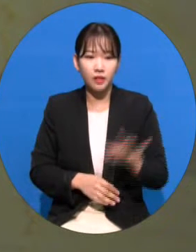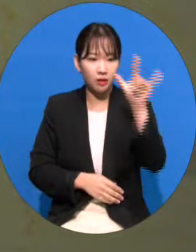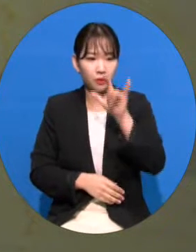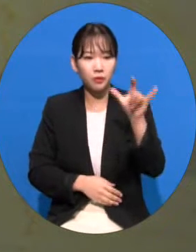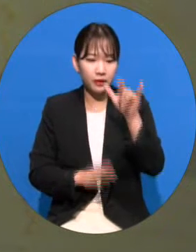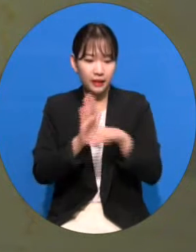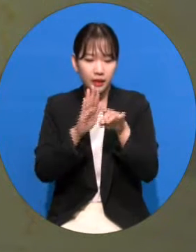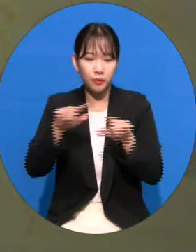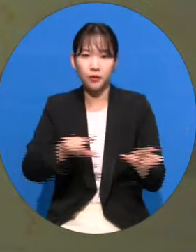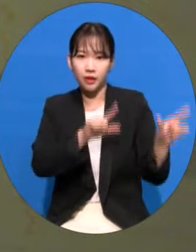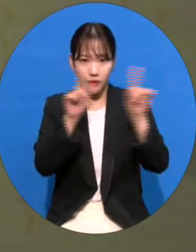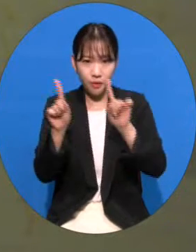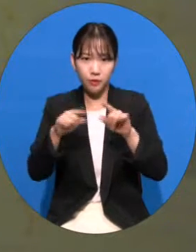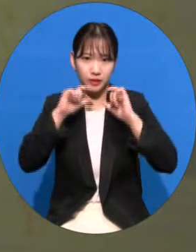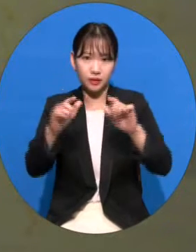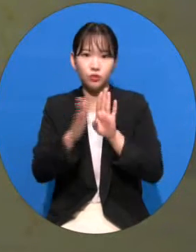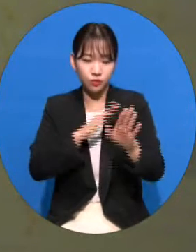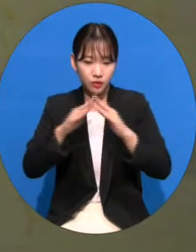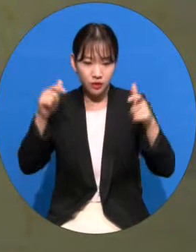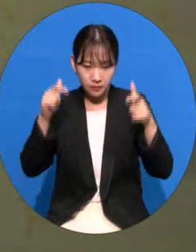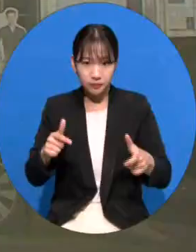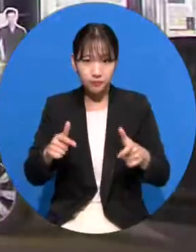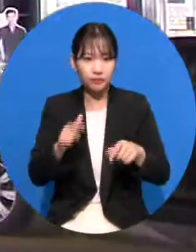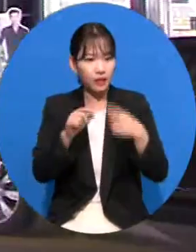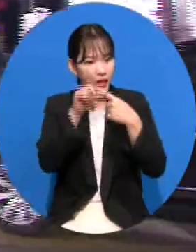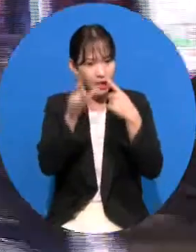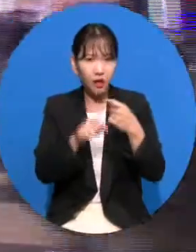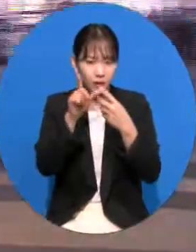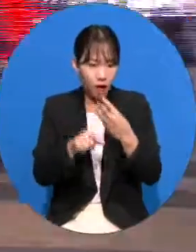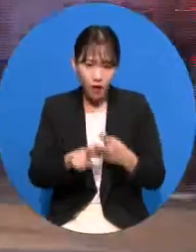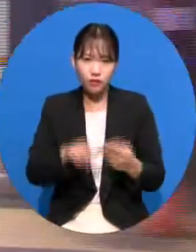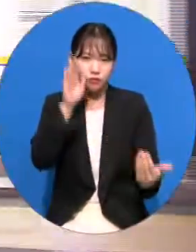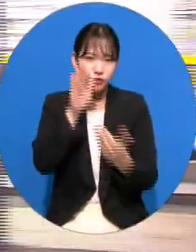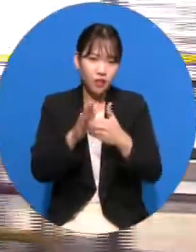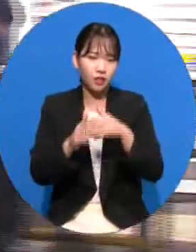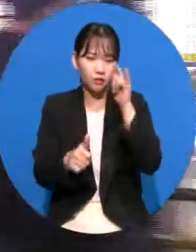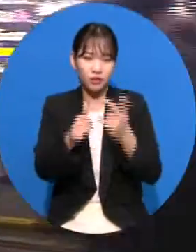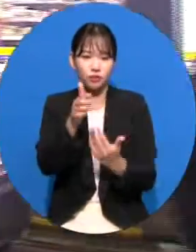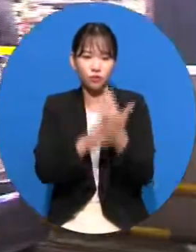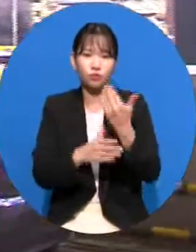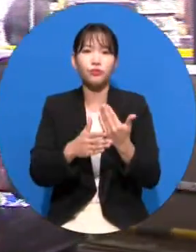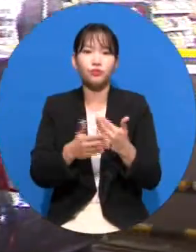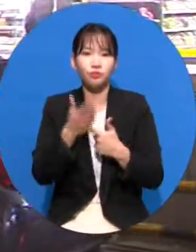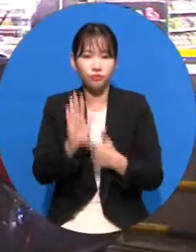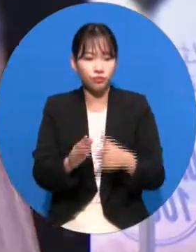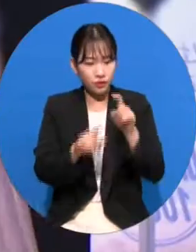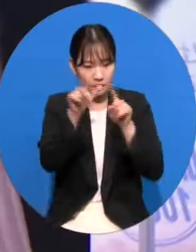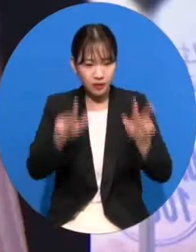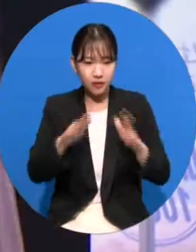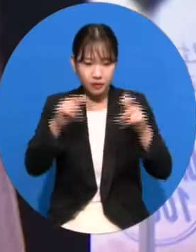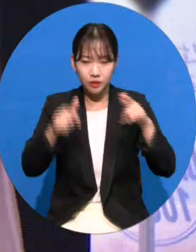그런 알구 단계적 일상 회복 조치 이후 전남에서 월별 최다 확장자 수를 기록했습니다 11월 현재